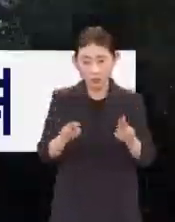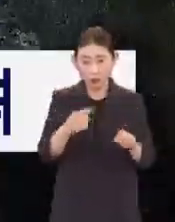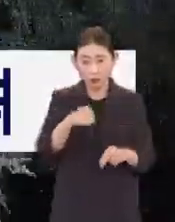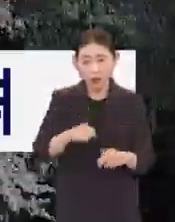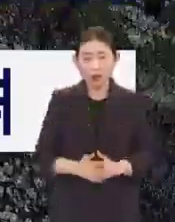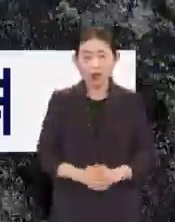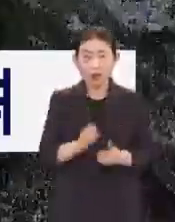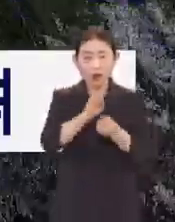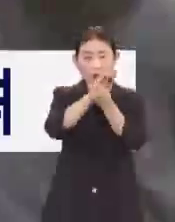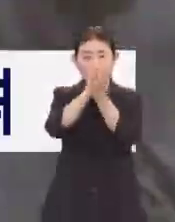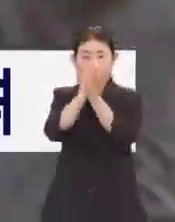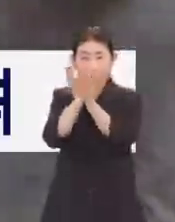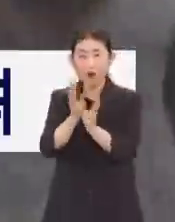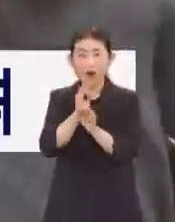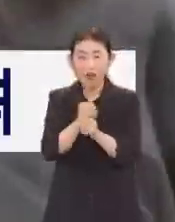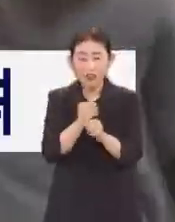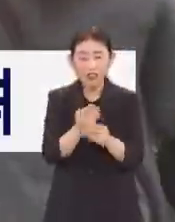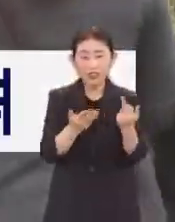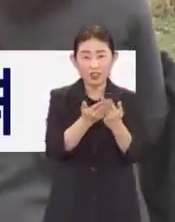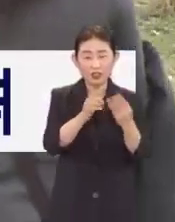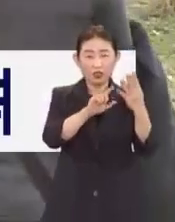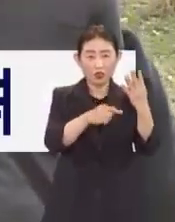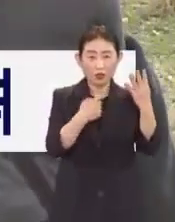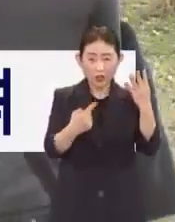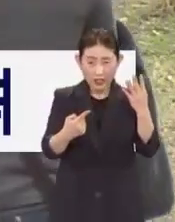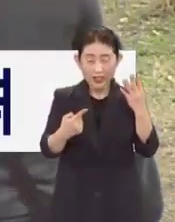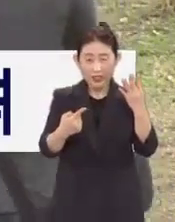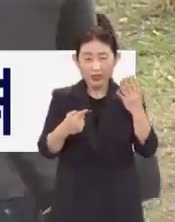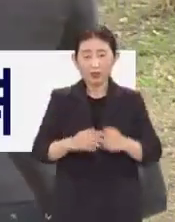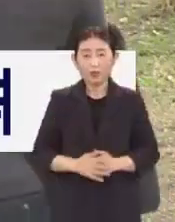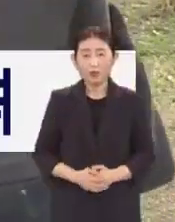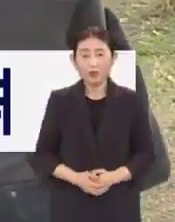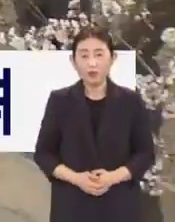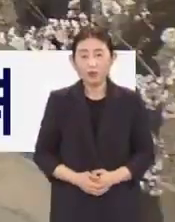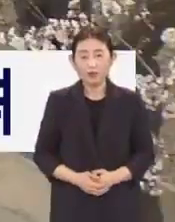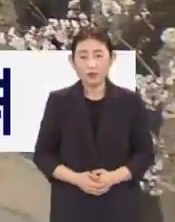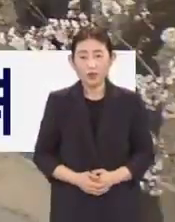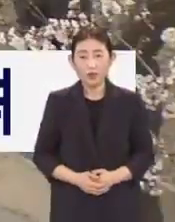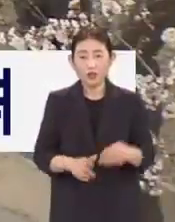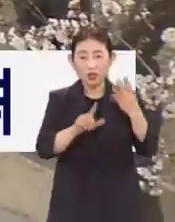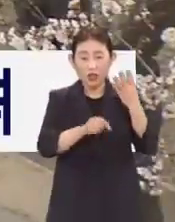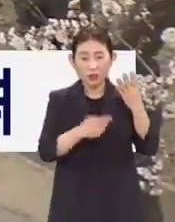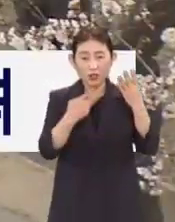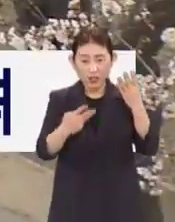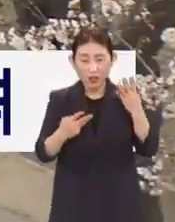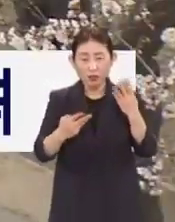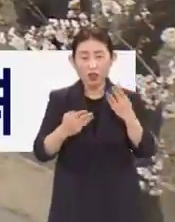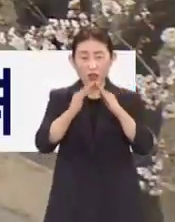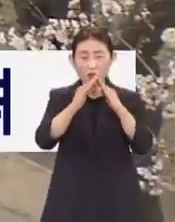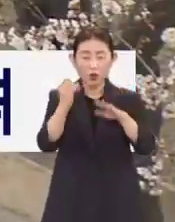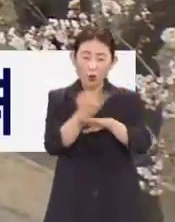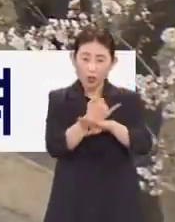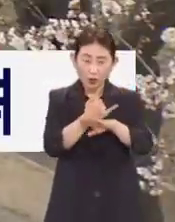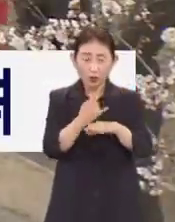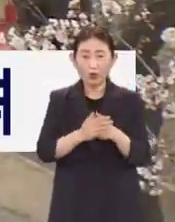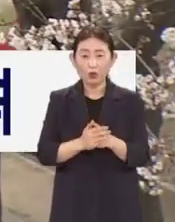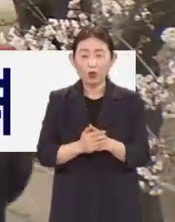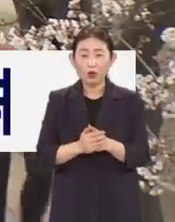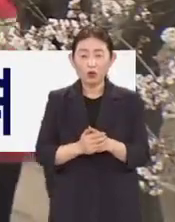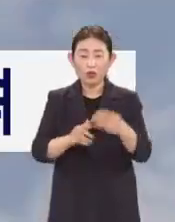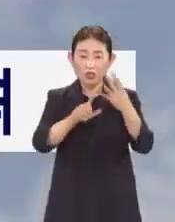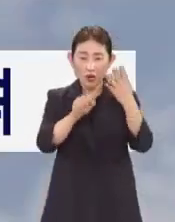산림청은 벚꽃 만개시기에 대해 재주가 4월 1일 가장 먼저 활짝 피고 4월 3일 전남 완도